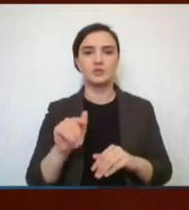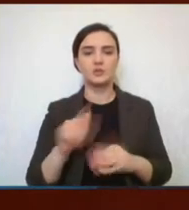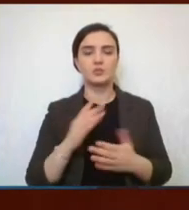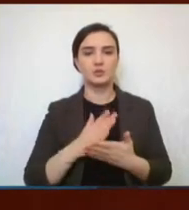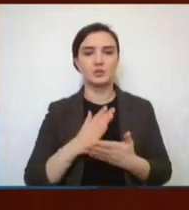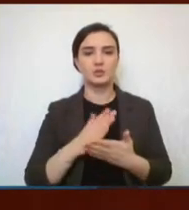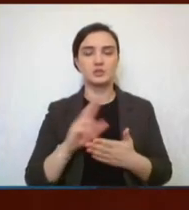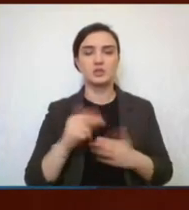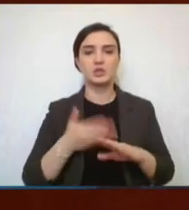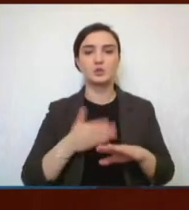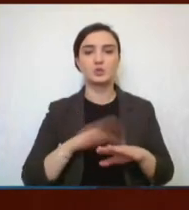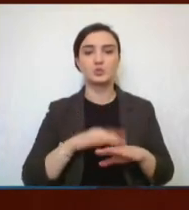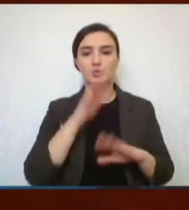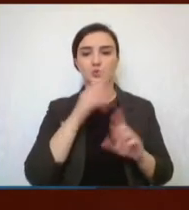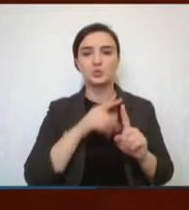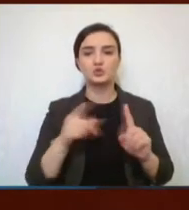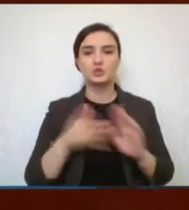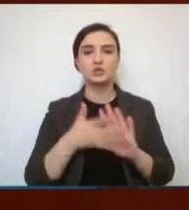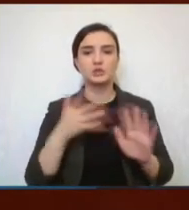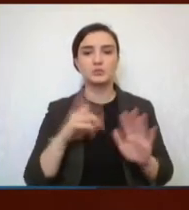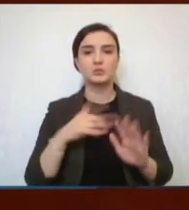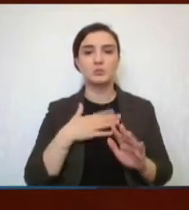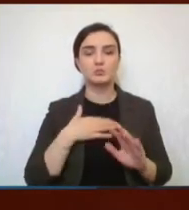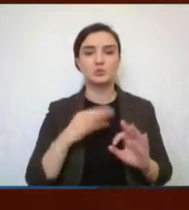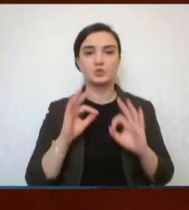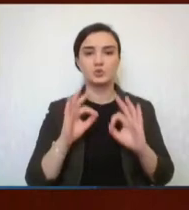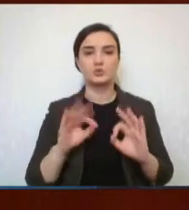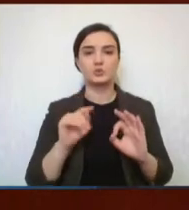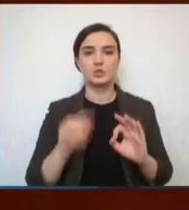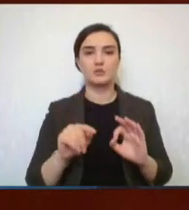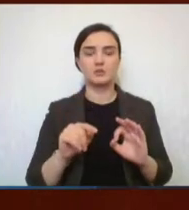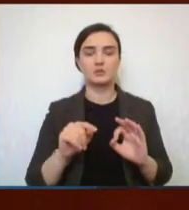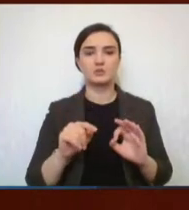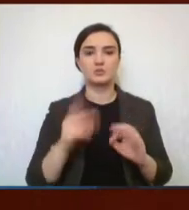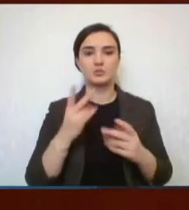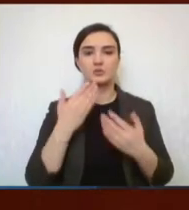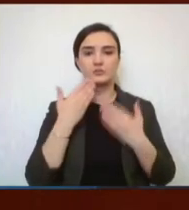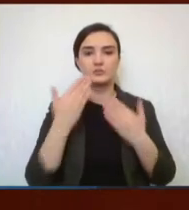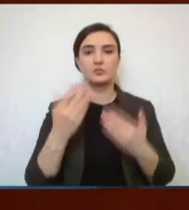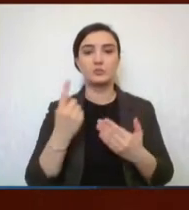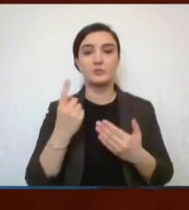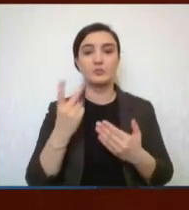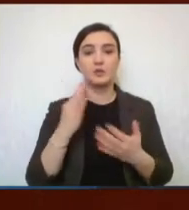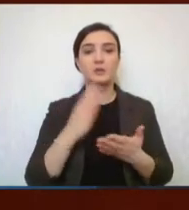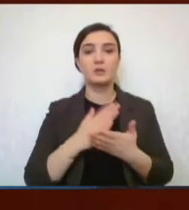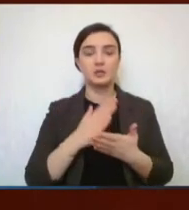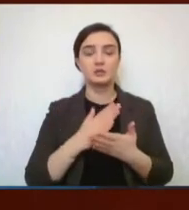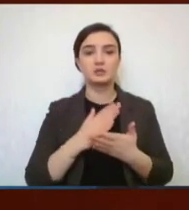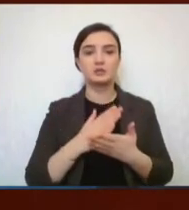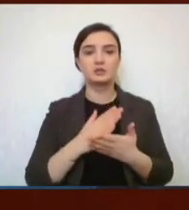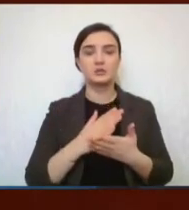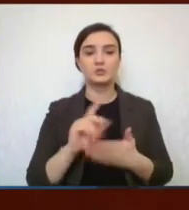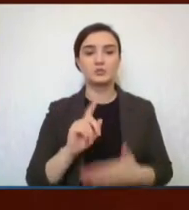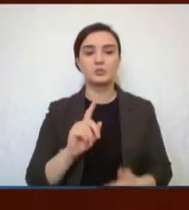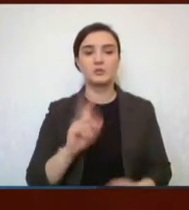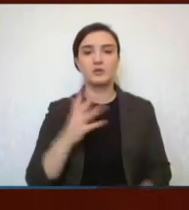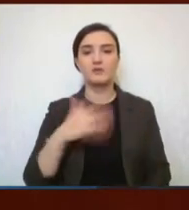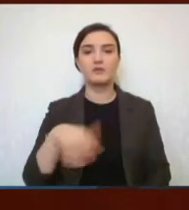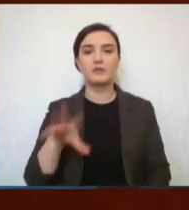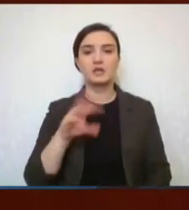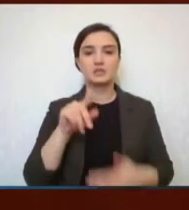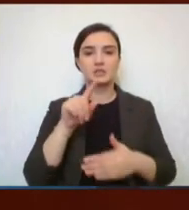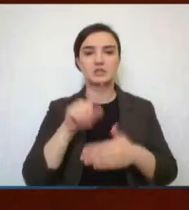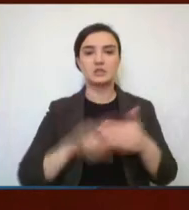მდგომარეობაში გასაგებია, რომ მე სწორედ ამას მიმართო პირველ რიგში. მაგრამ არსებობს იმის რისკიც, რომ ყველასე სანდო წყაროსაც